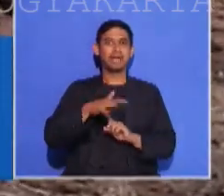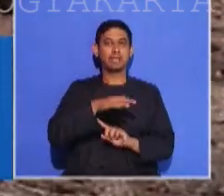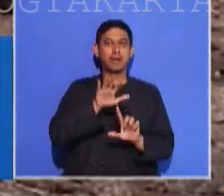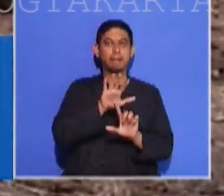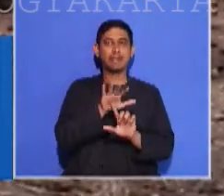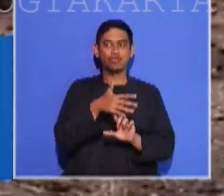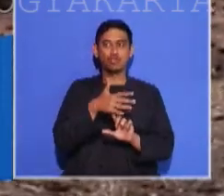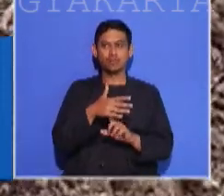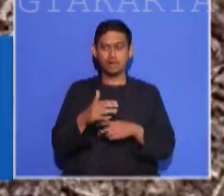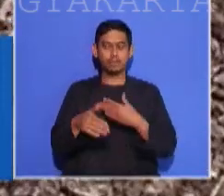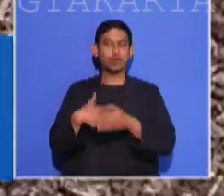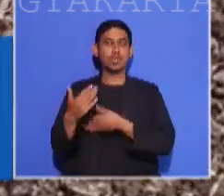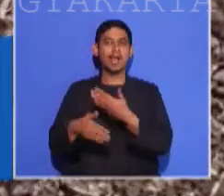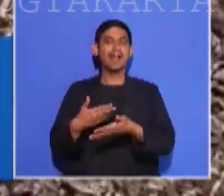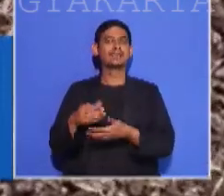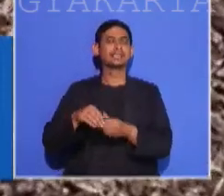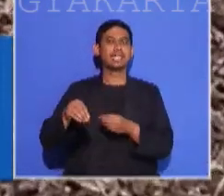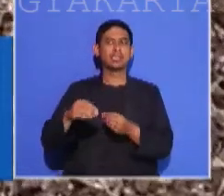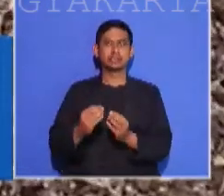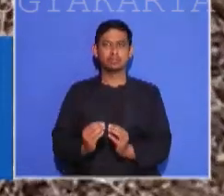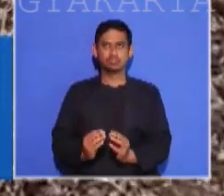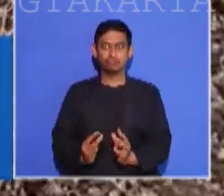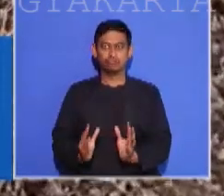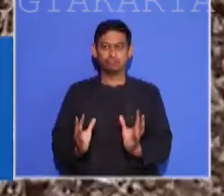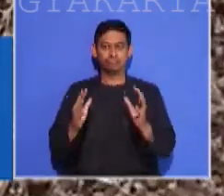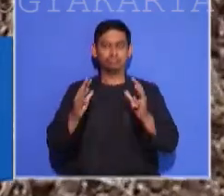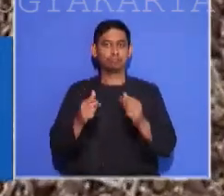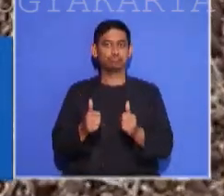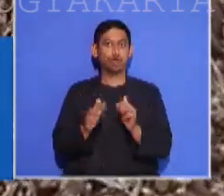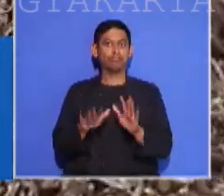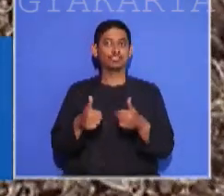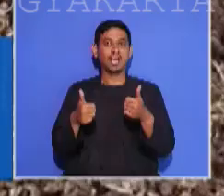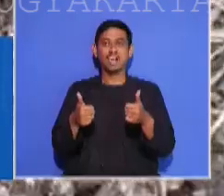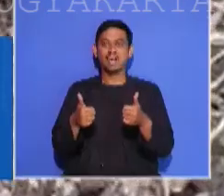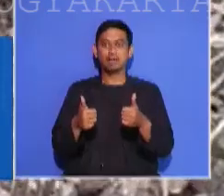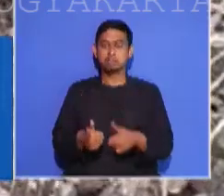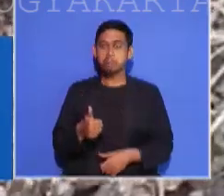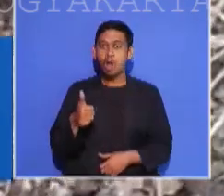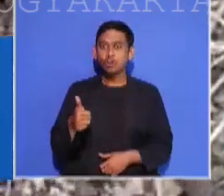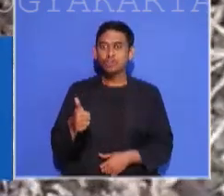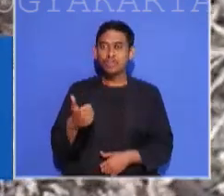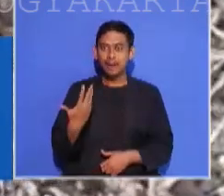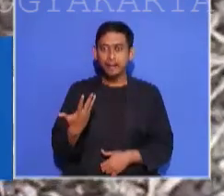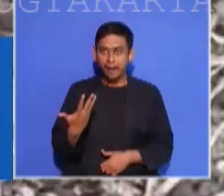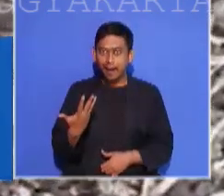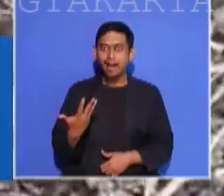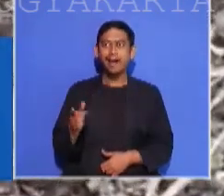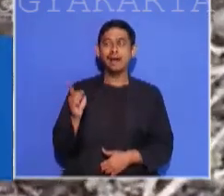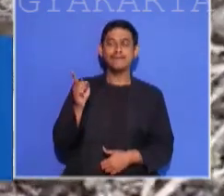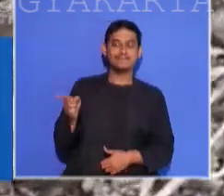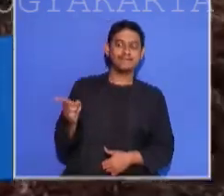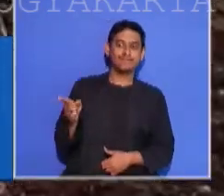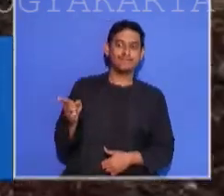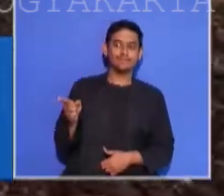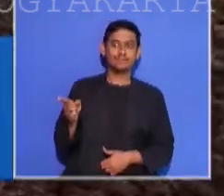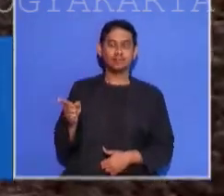ing pesapinan. Asil ingkang marmaken mriku jalaran greget inggiling kadang tani ing salebeting badhe nyekapi